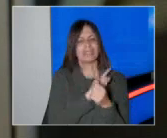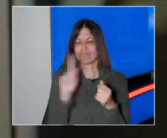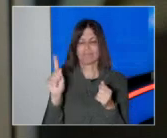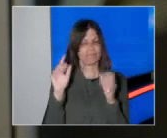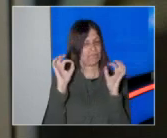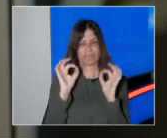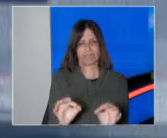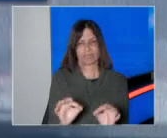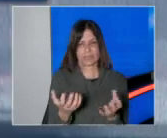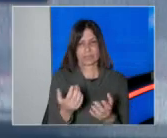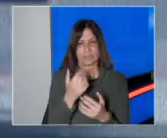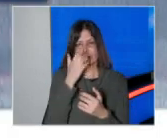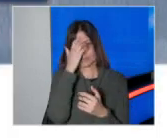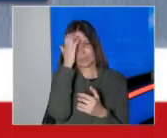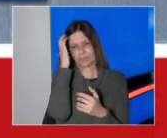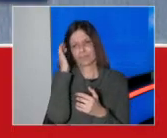אחיזה במציאות.